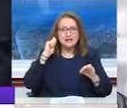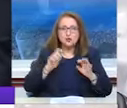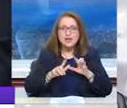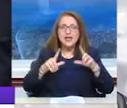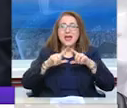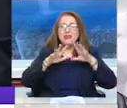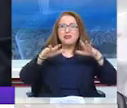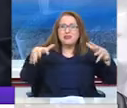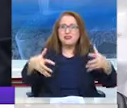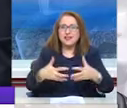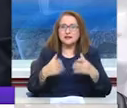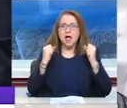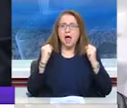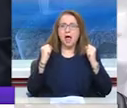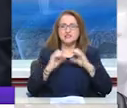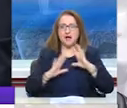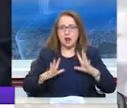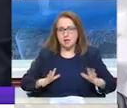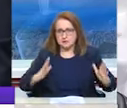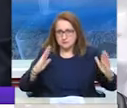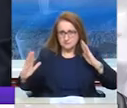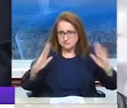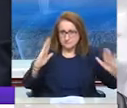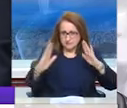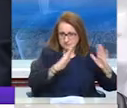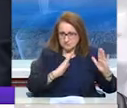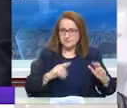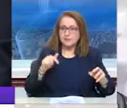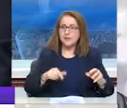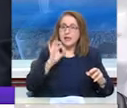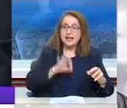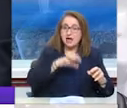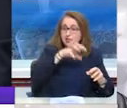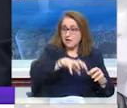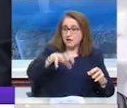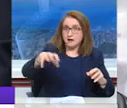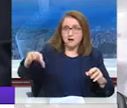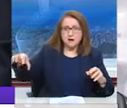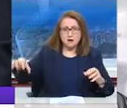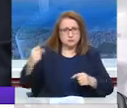Η βάση είναι η κωδική αριθμή δραστηριότητας, περίφημη ΚΑΔ των κλάδων, που όπως είπε και ο